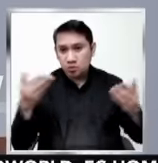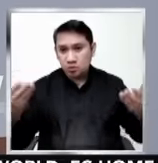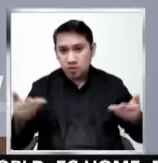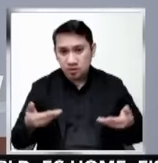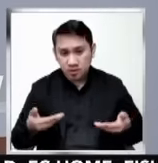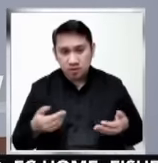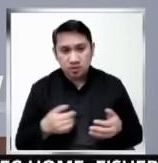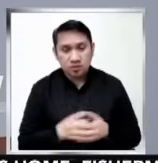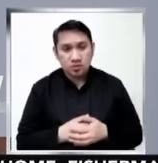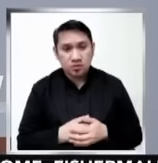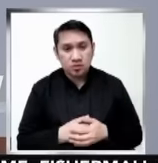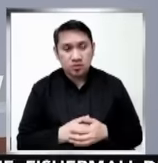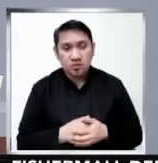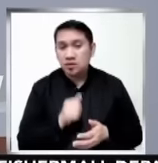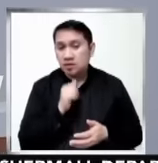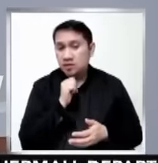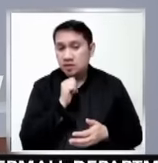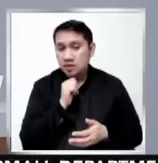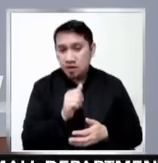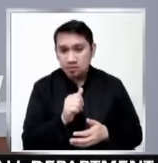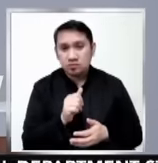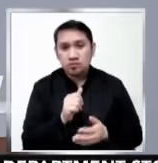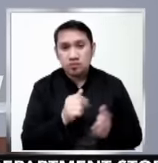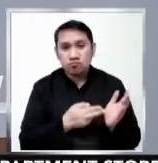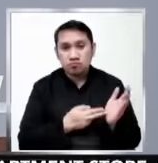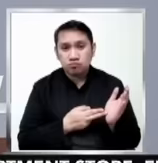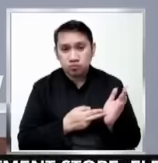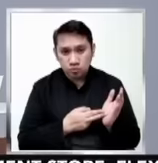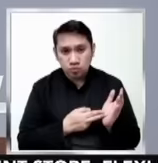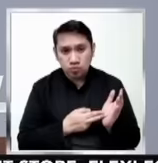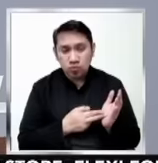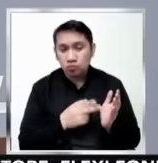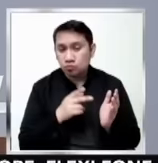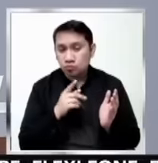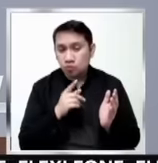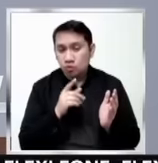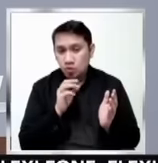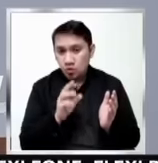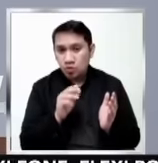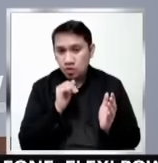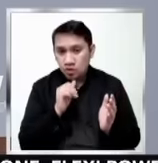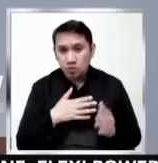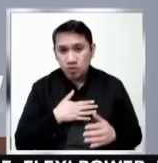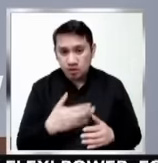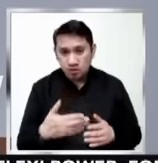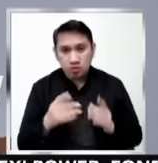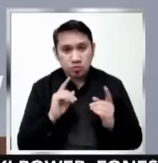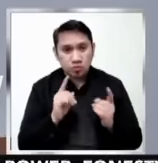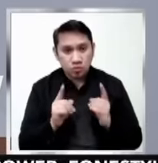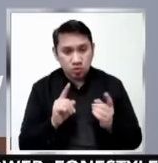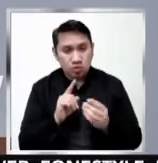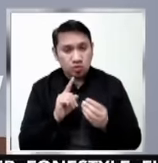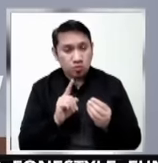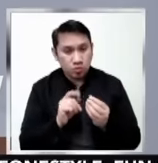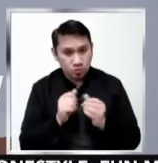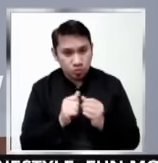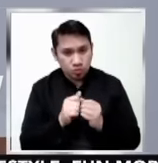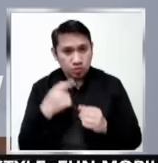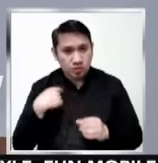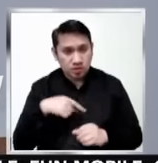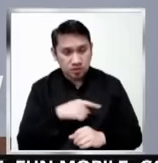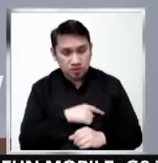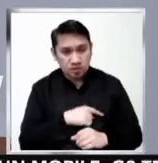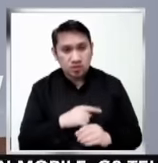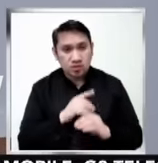hindi po sincero na makikipag-usap po sa atin. Dito naman sa usaping pangdepensa, hindi po